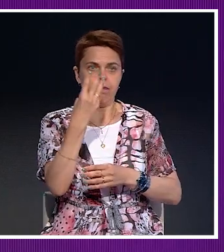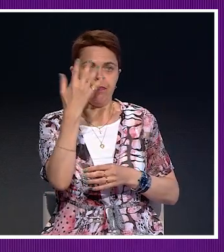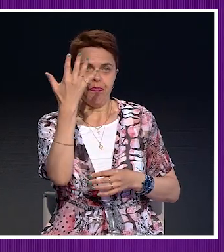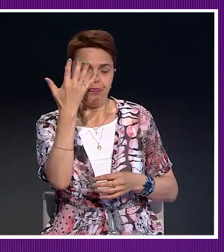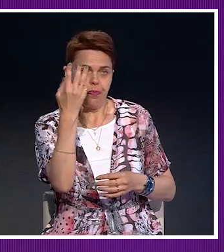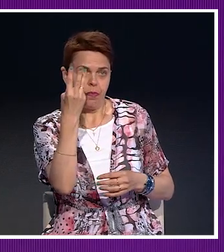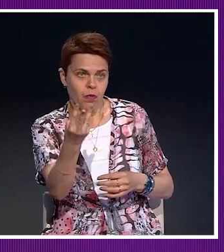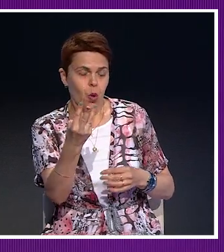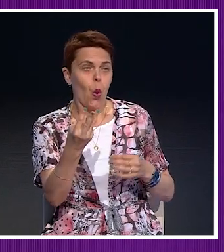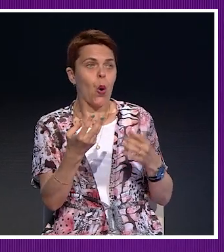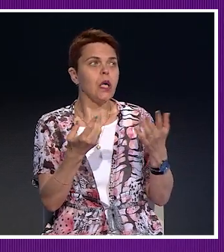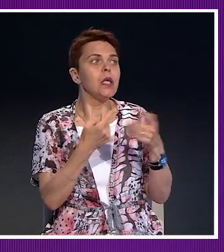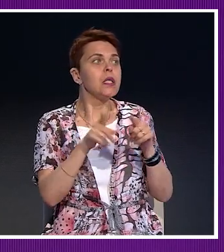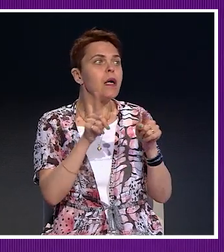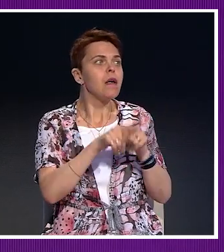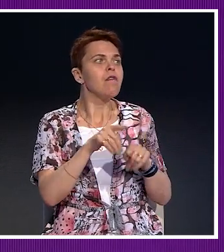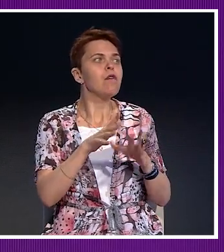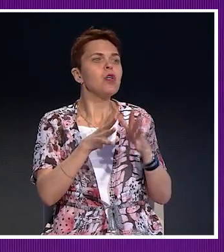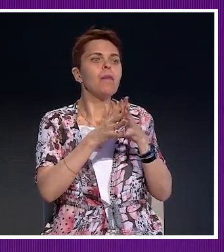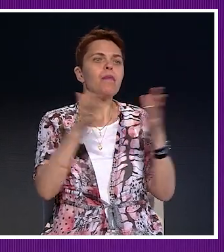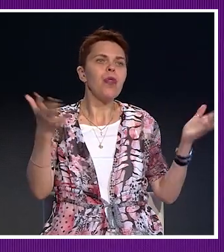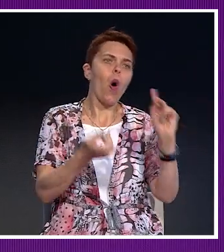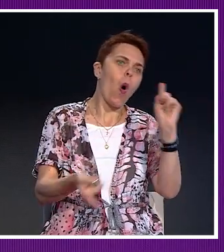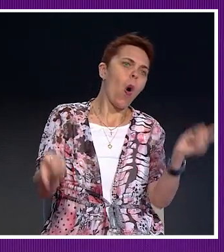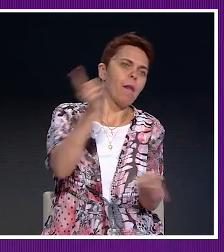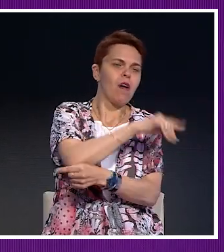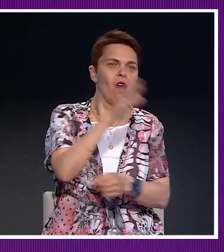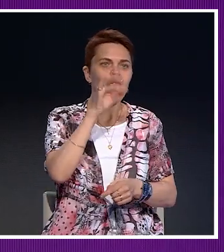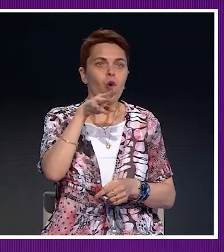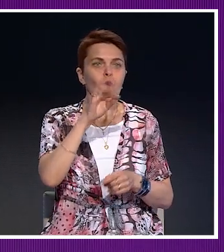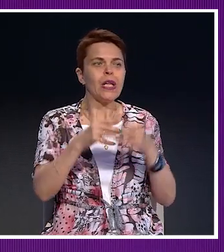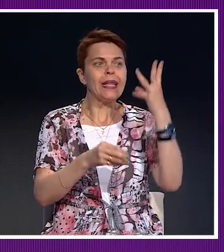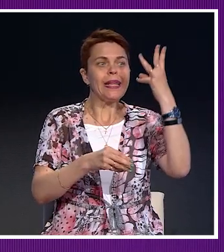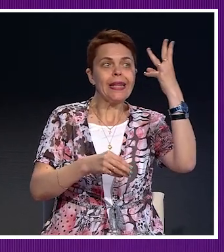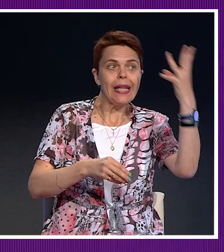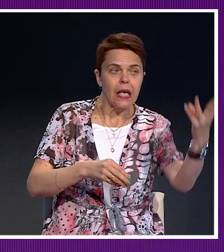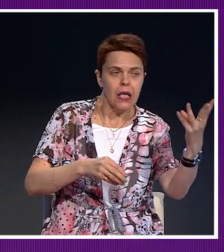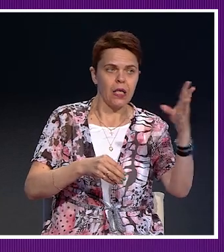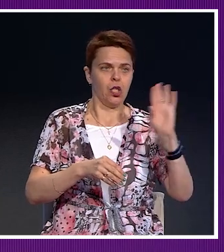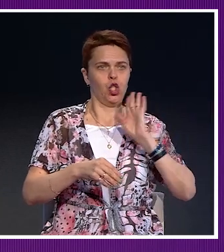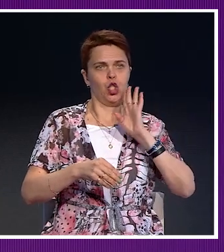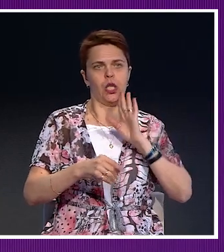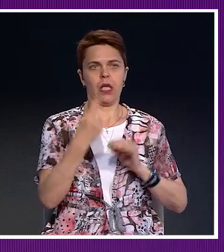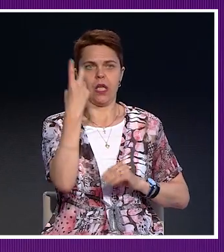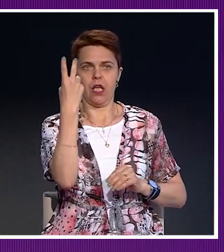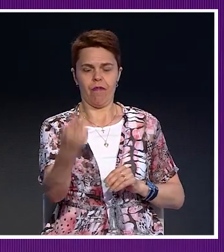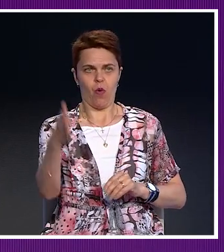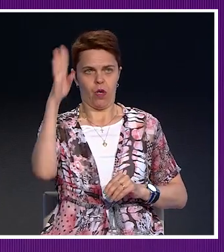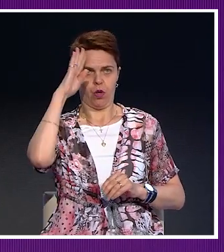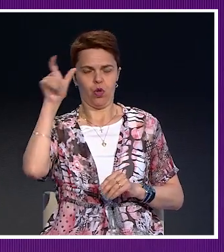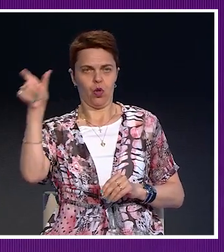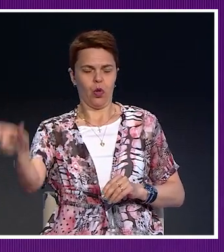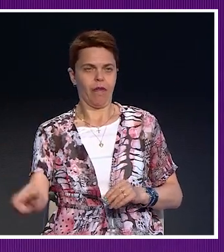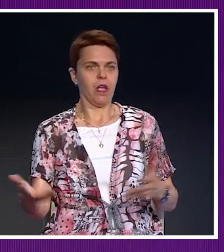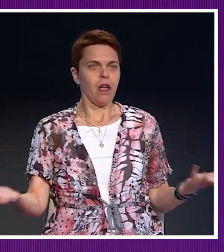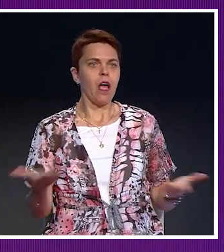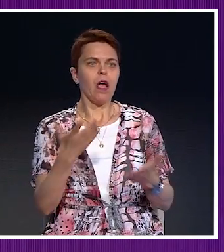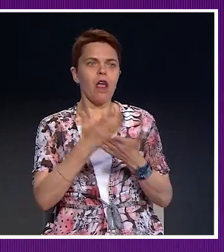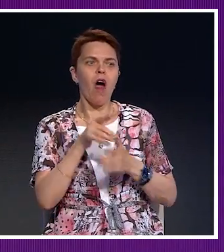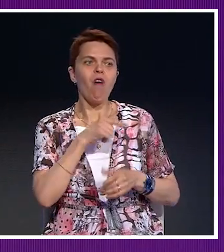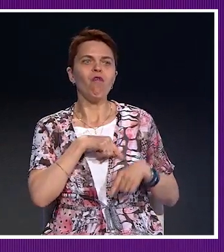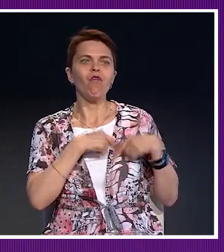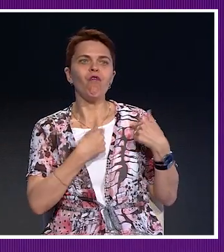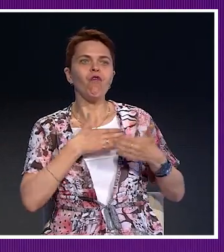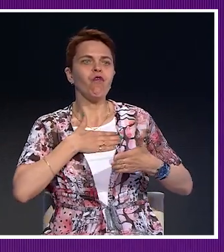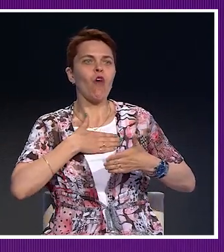в кількох областях зробити обернену квоту і зробити 3 жінки і 2 чоловіків. І у нас вже є декілька волонтерів